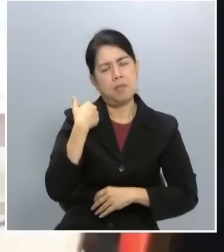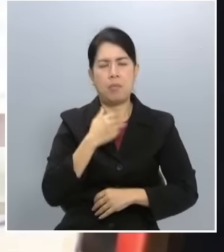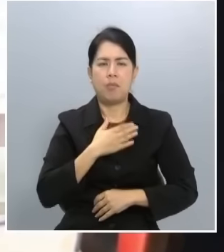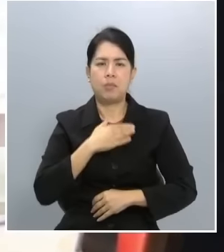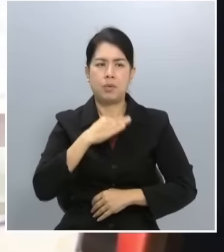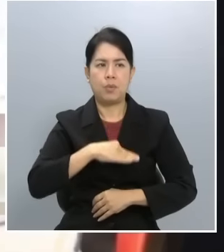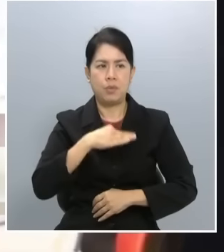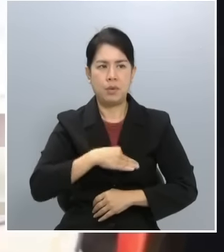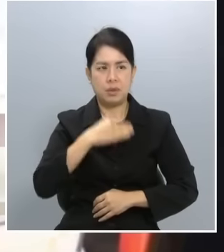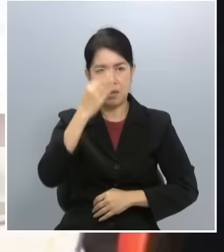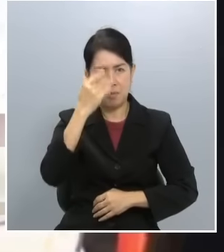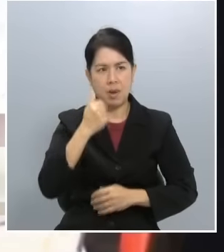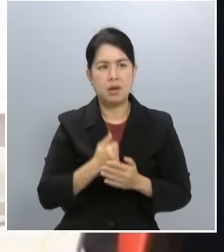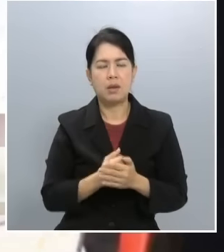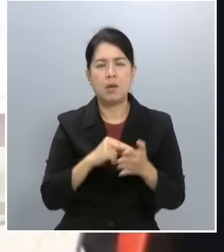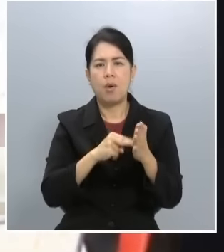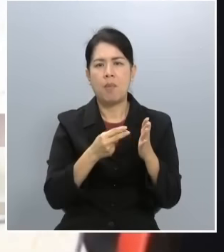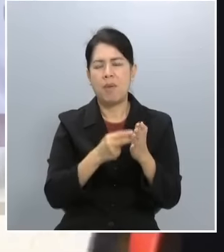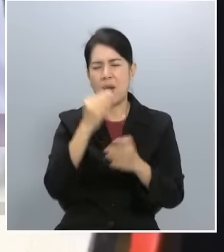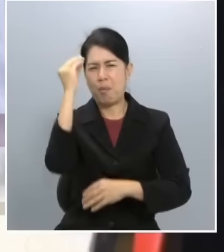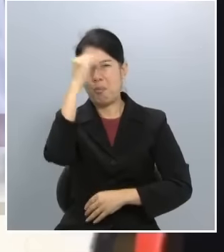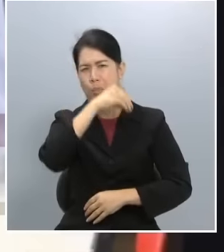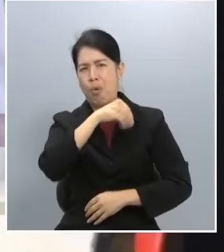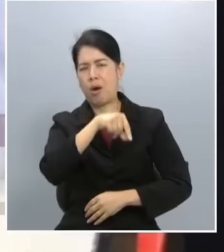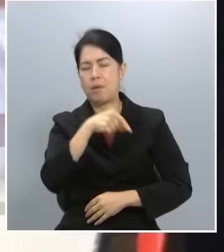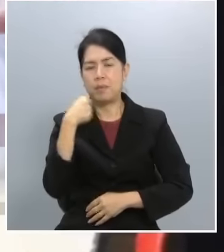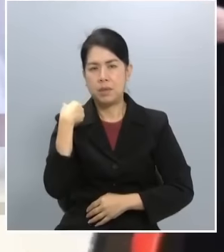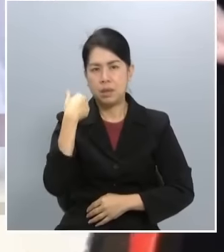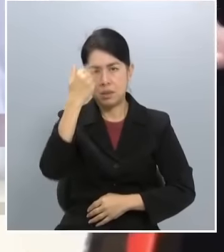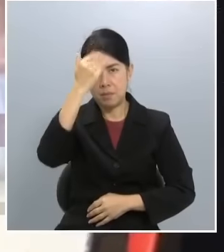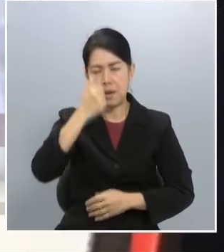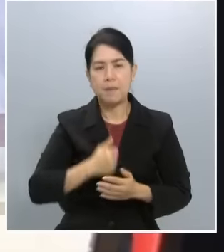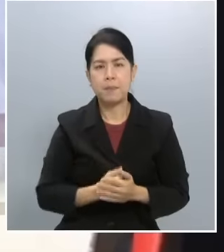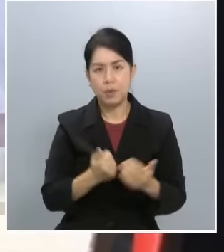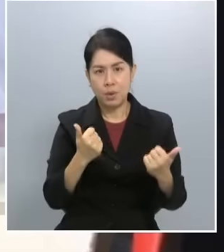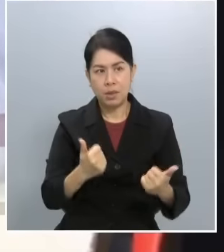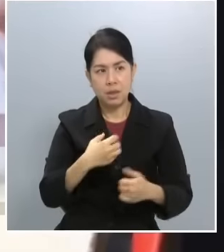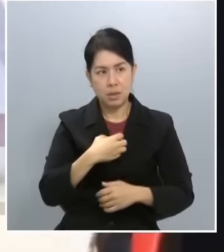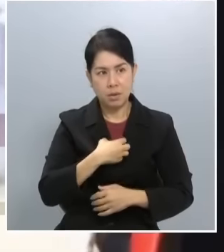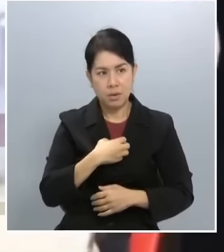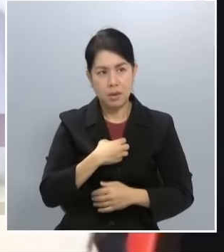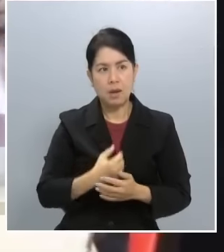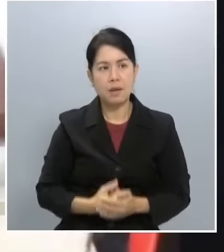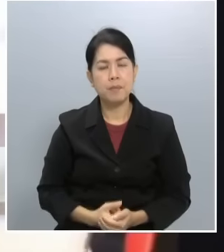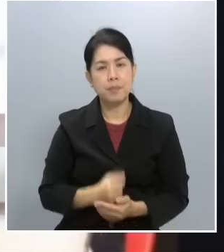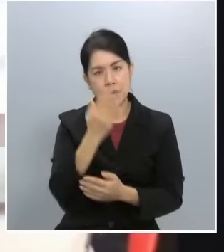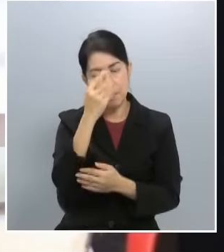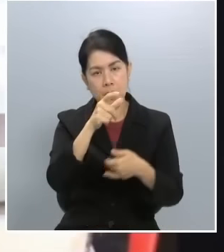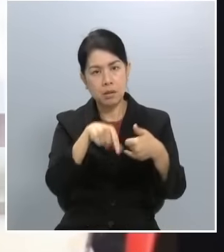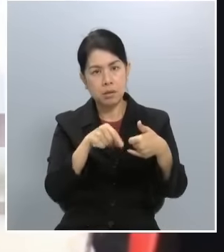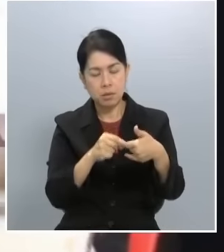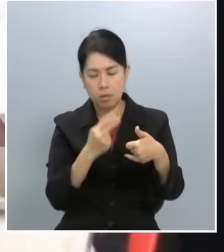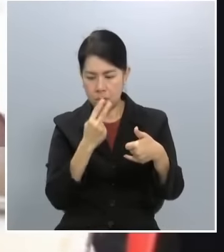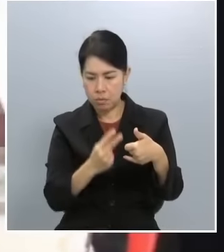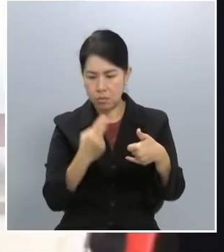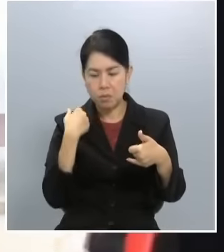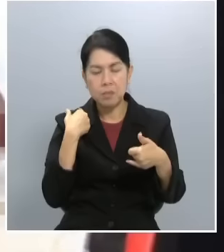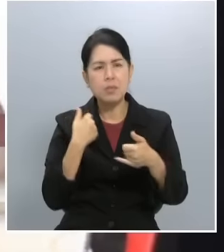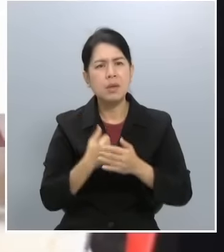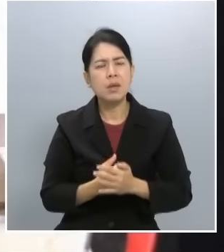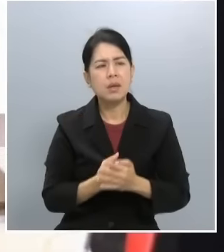อันนี้คือการอ้างมั่วอ้างเกินสิทธิ์ครับวันที่เขาอยากให้เห็นตัวเขาเนี่ยออกมาเอ็กซเรย์เข็นมาอย่างเงี้ยอย่างนี้เขาเปิดเผ